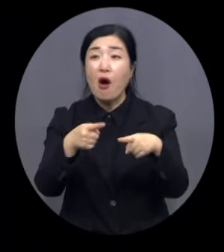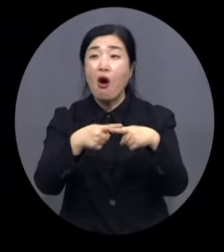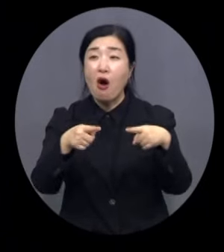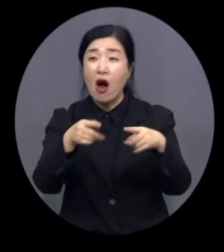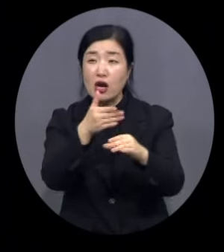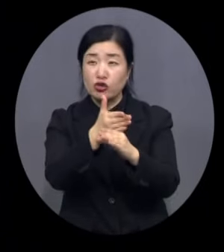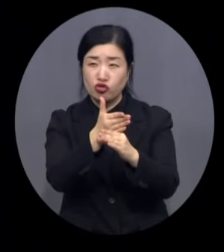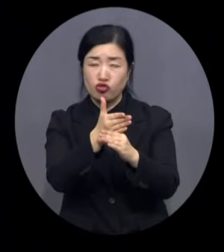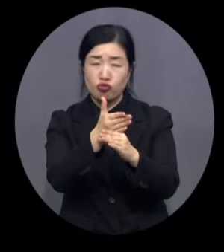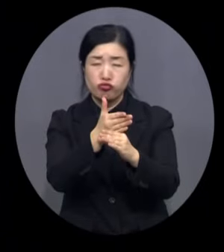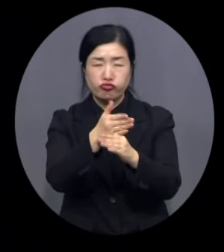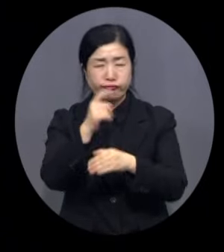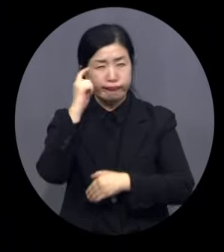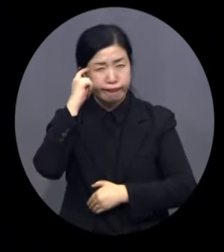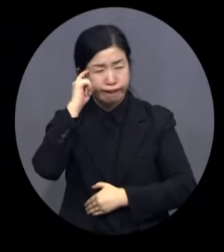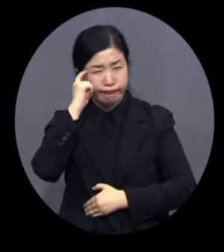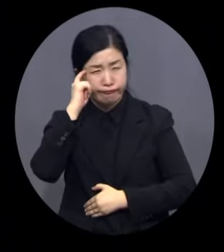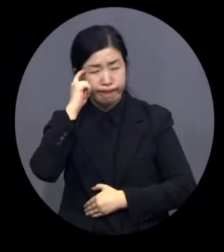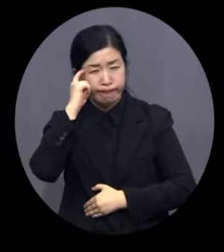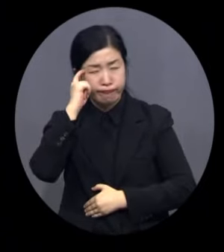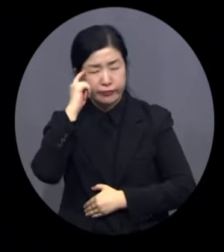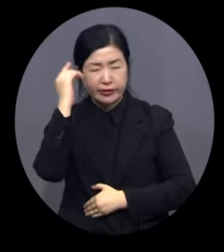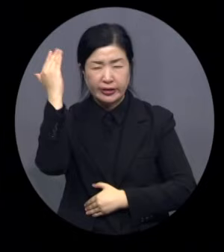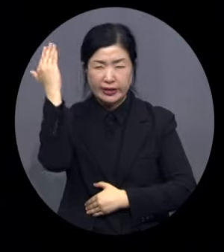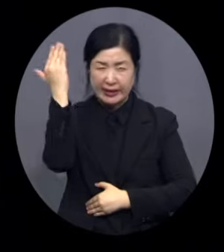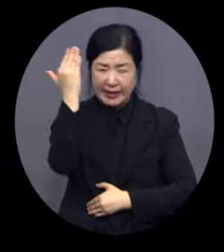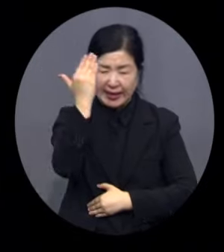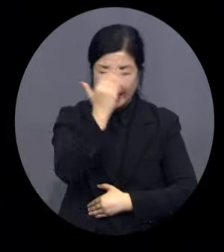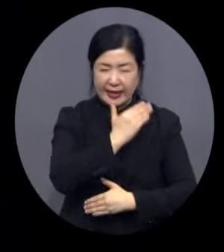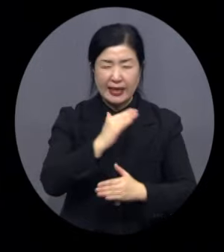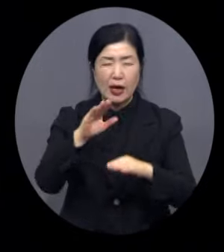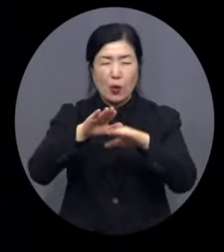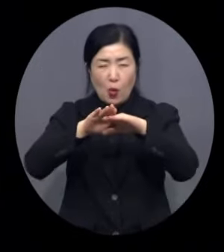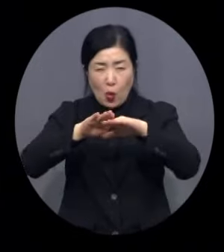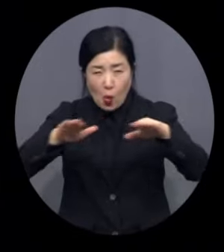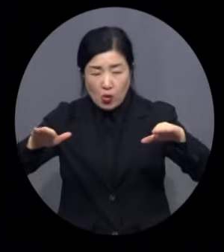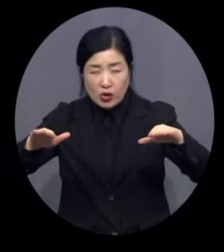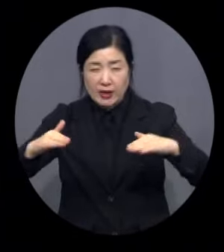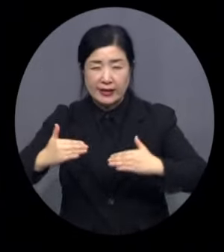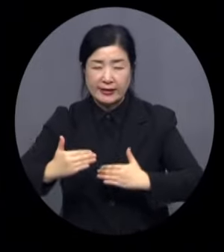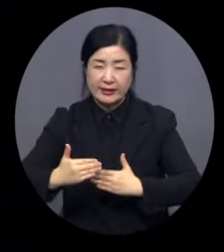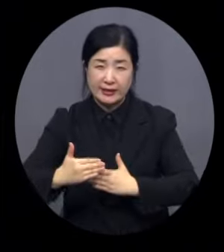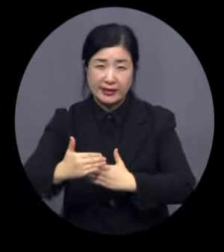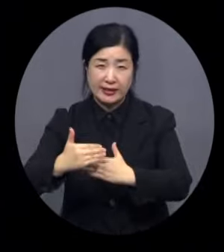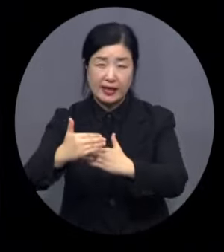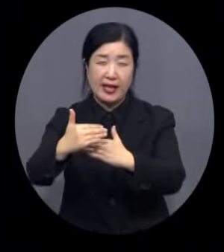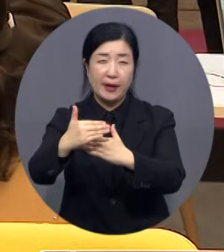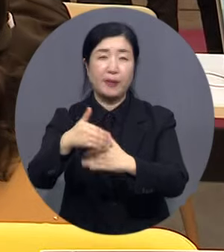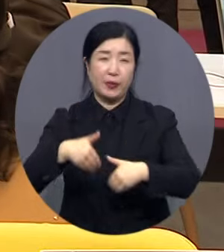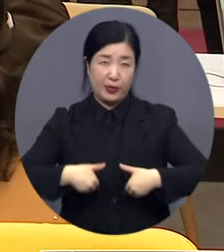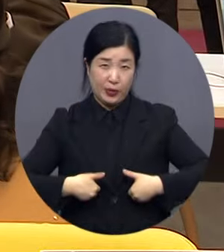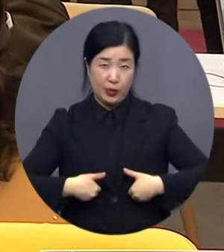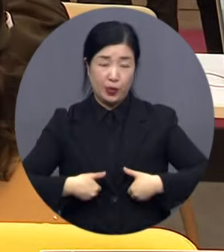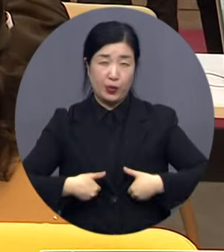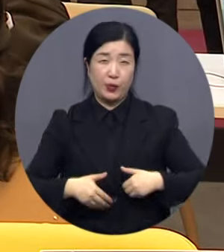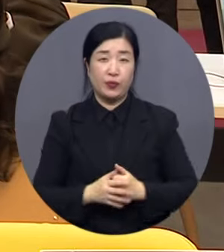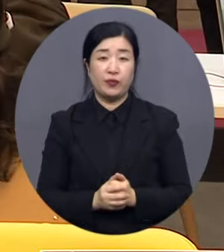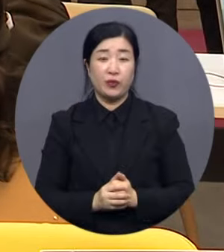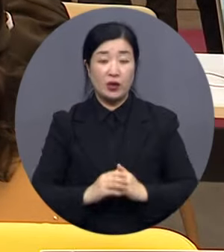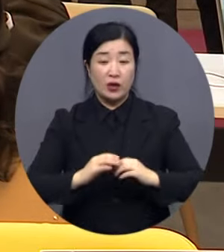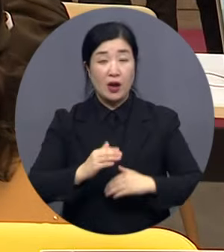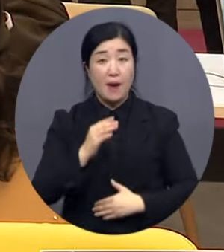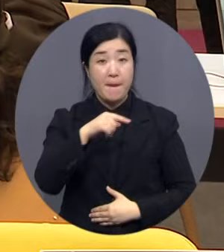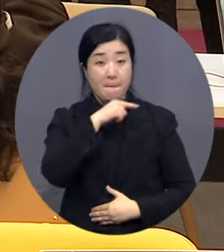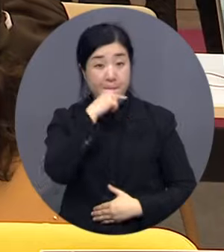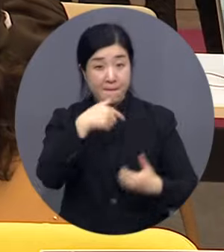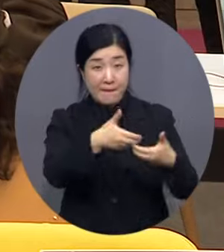평가에서 객관적이고 투명하고 공정하게 가 진행되어야 합니다 국민의 힘